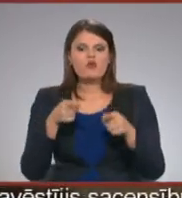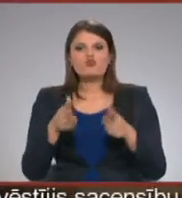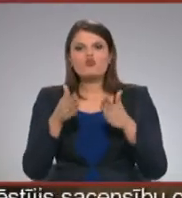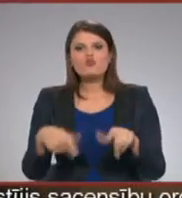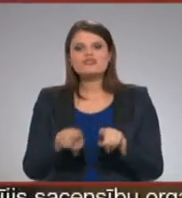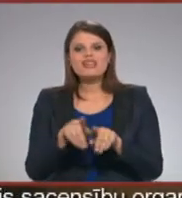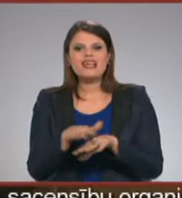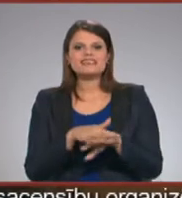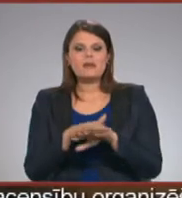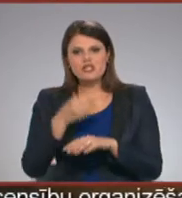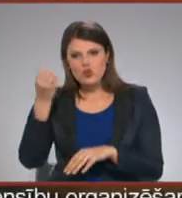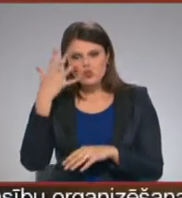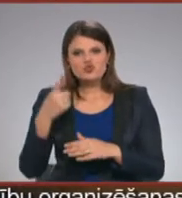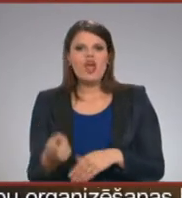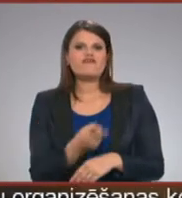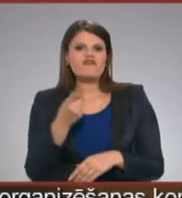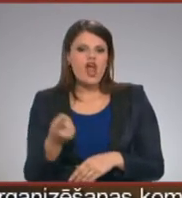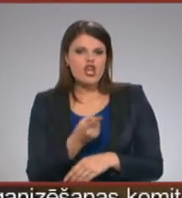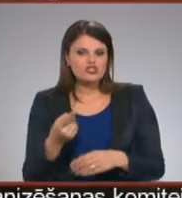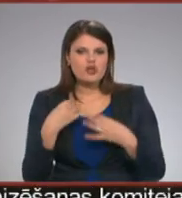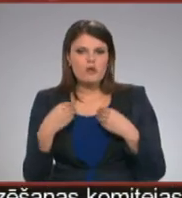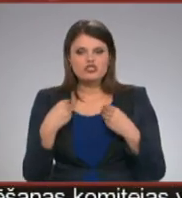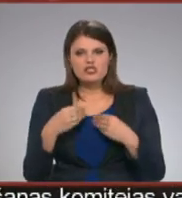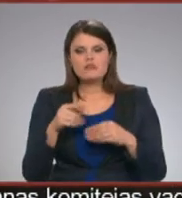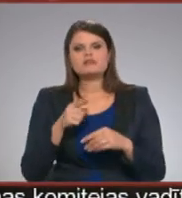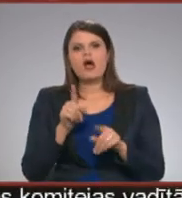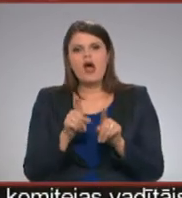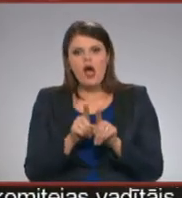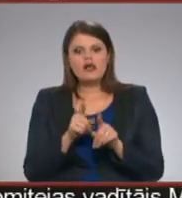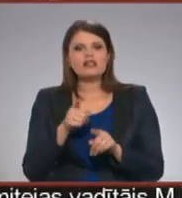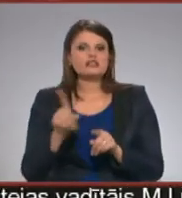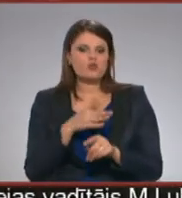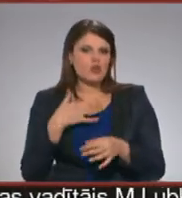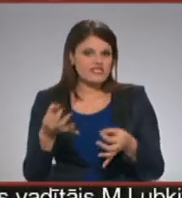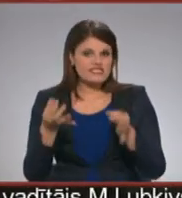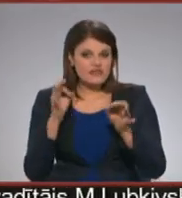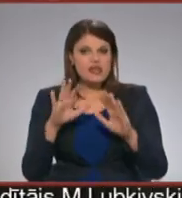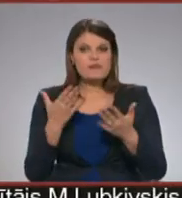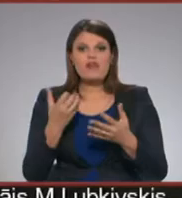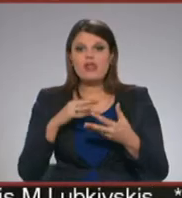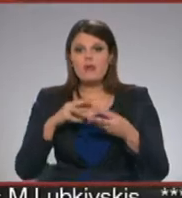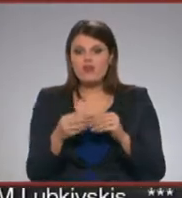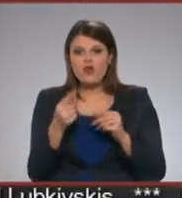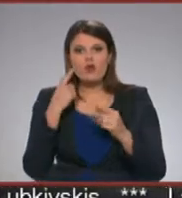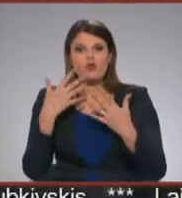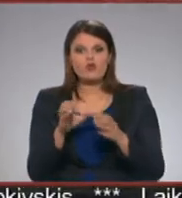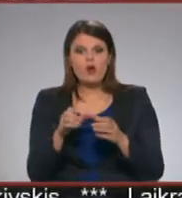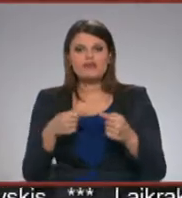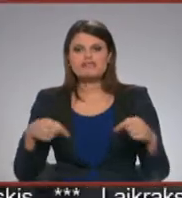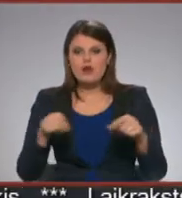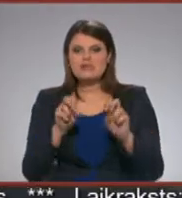arī sabiedriskā duša un veļas mašīna, kas vairumam pagast iedzīvotāji esot aktuāli. Tomēr, ņemot vērā Tomes teritorijas